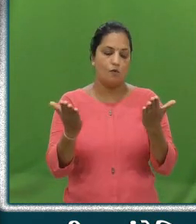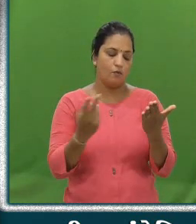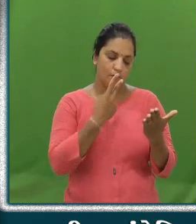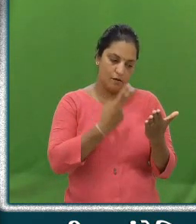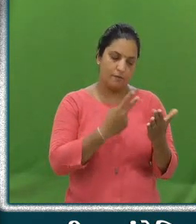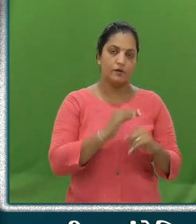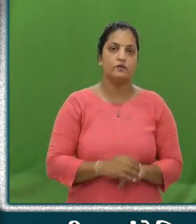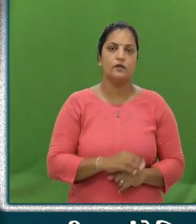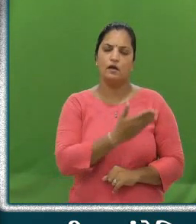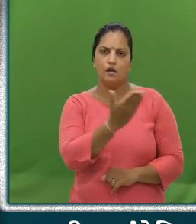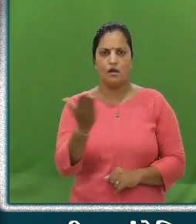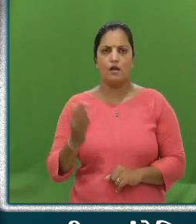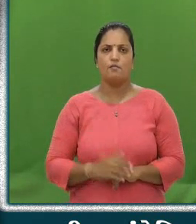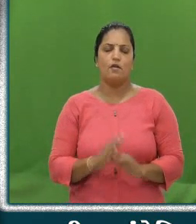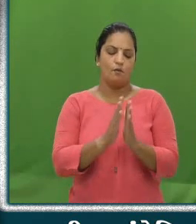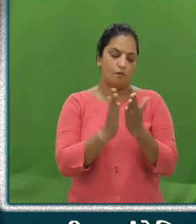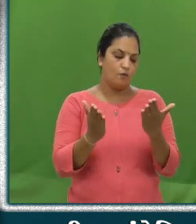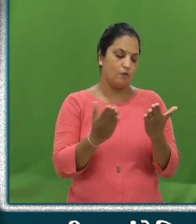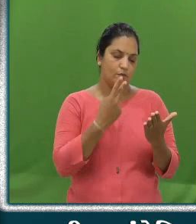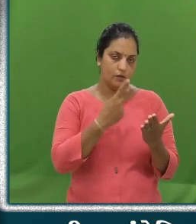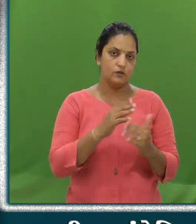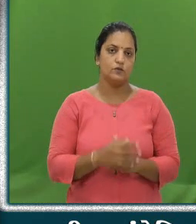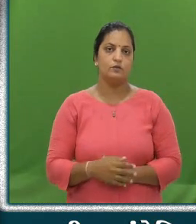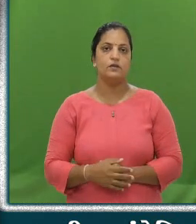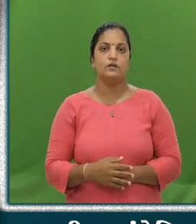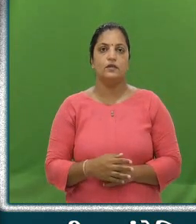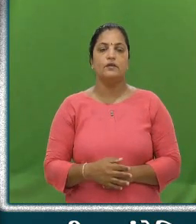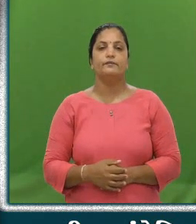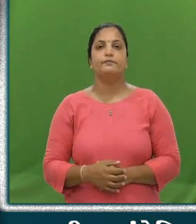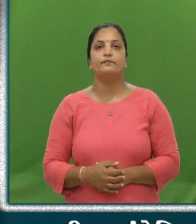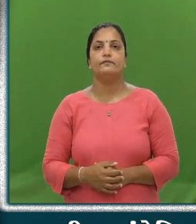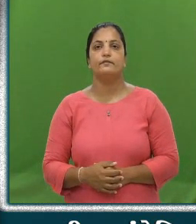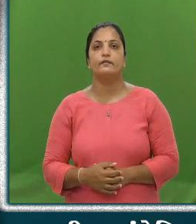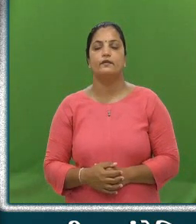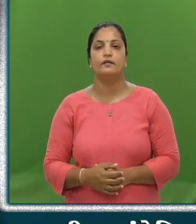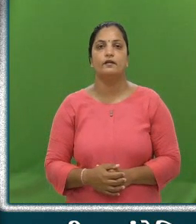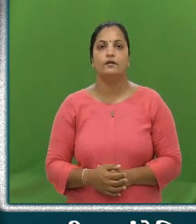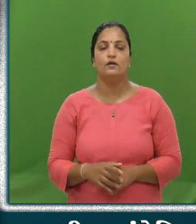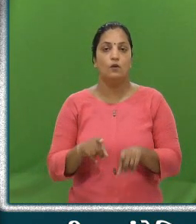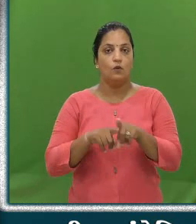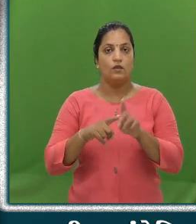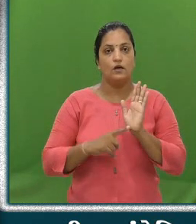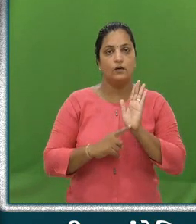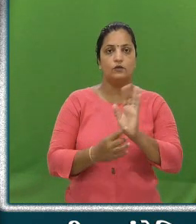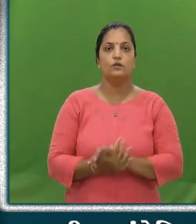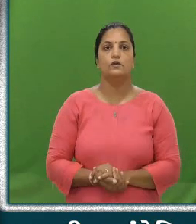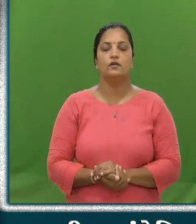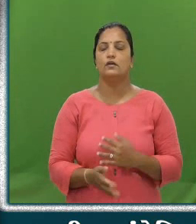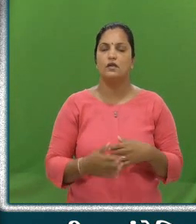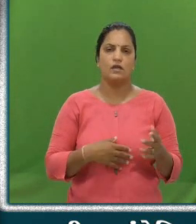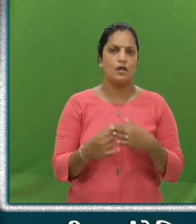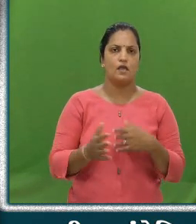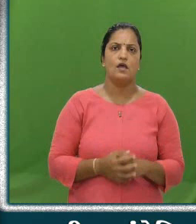છે. પાઠ્યપુસ્તકની અંદર પણ તેની જે કહેવામાં આવે છે સરસ સરસ વાત કરેલી છે. તો તે ઉદાહરણ જોઈએ તો કોઈ